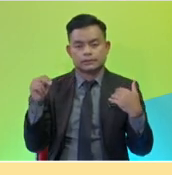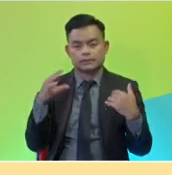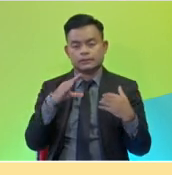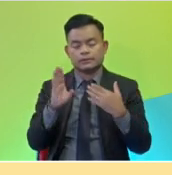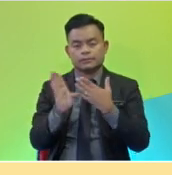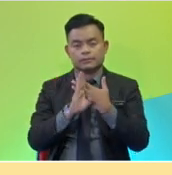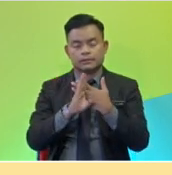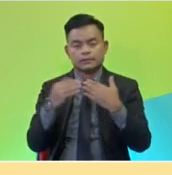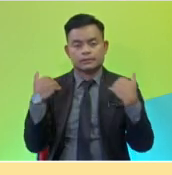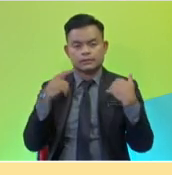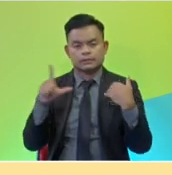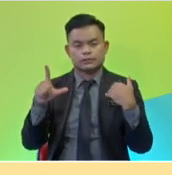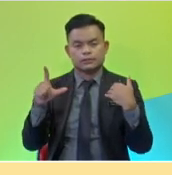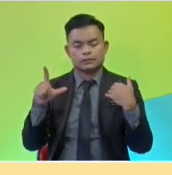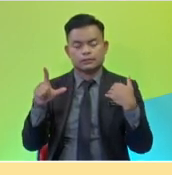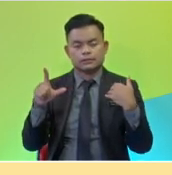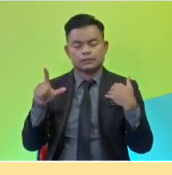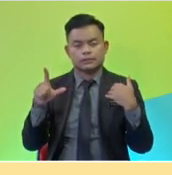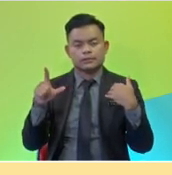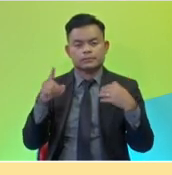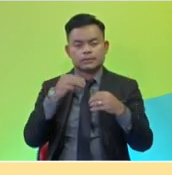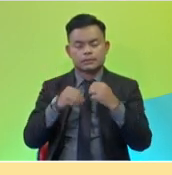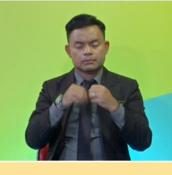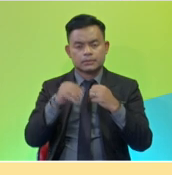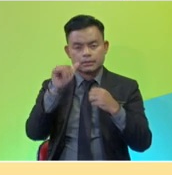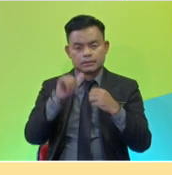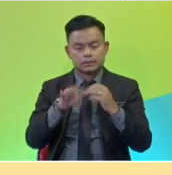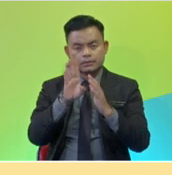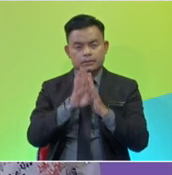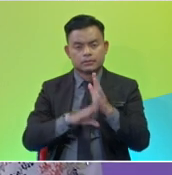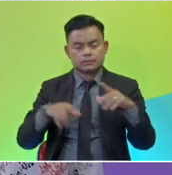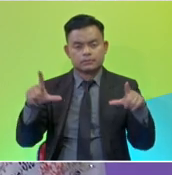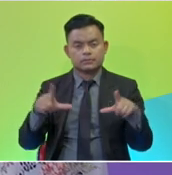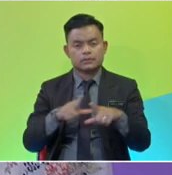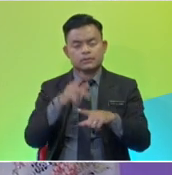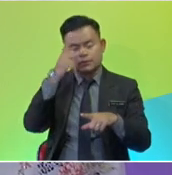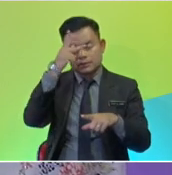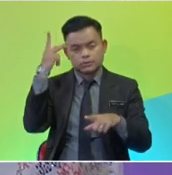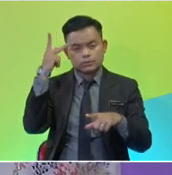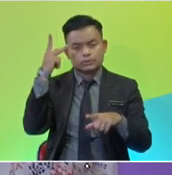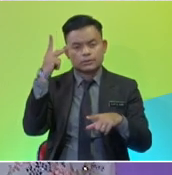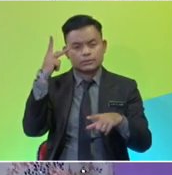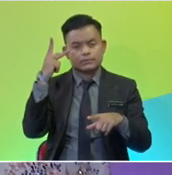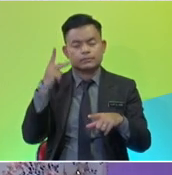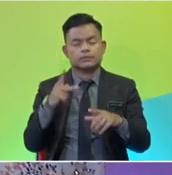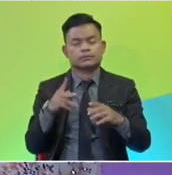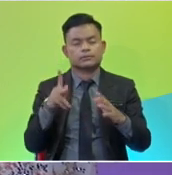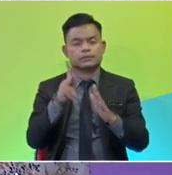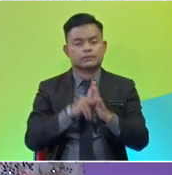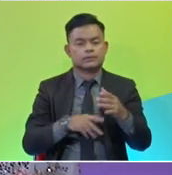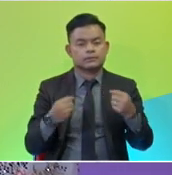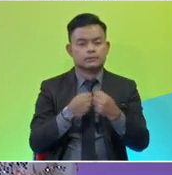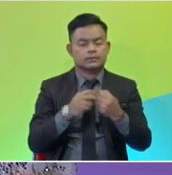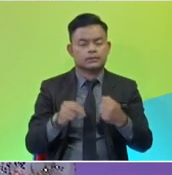bencana seperti kecelakaan nahas dan lain-lain okey okey di sini Cikgu ada bawa